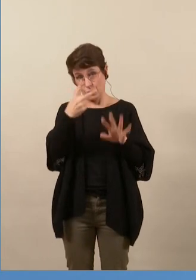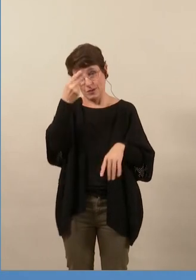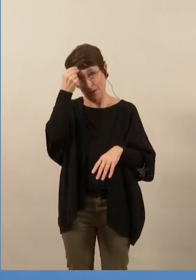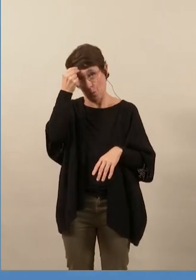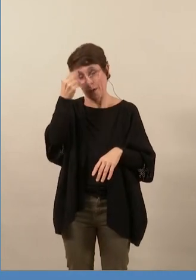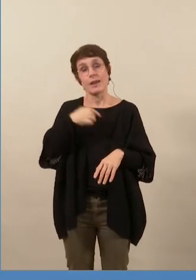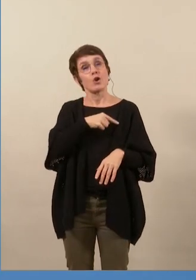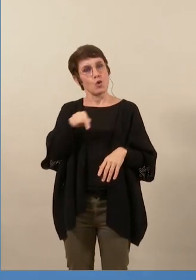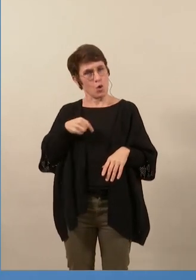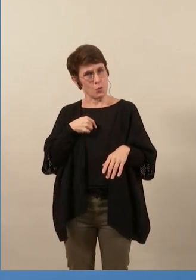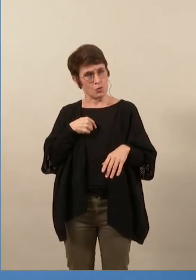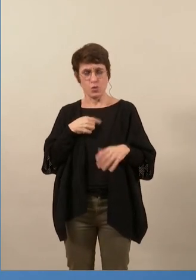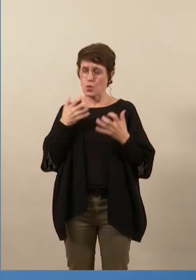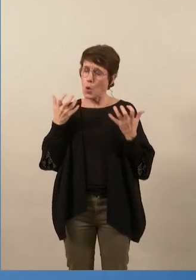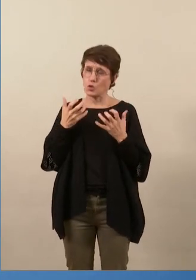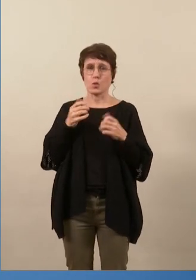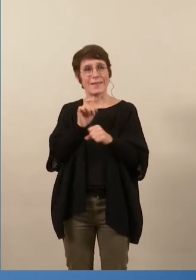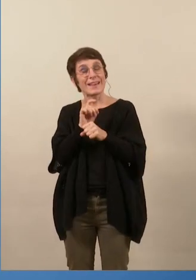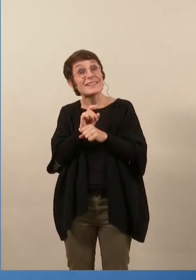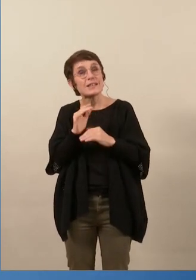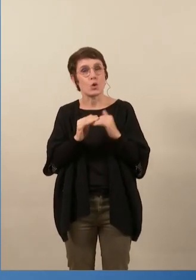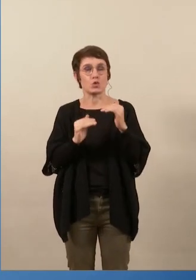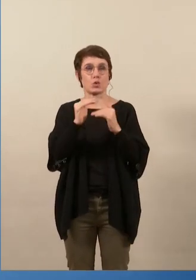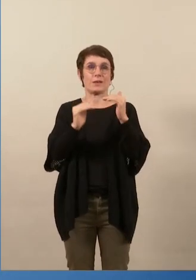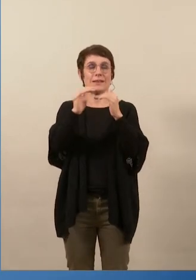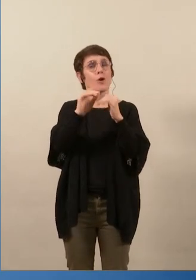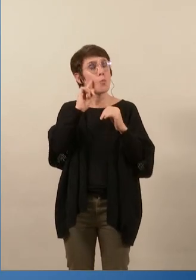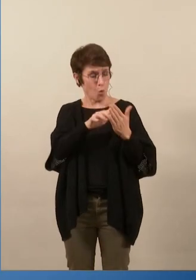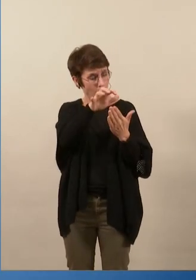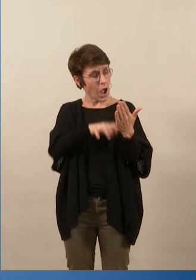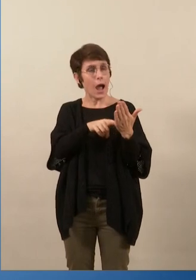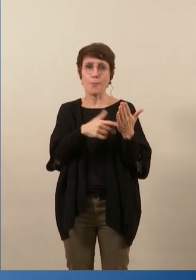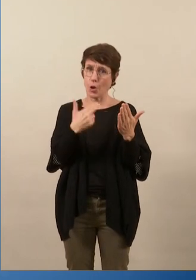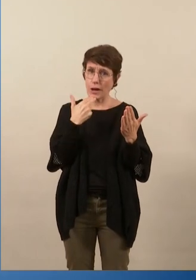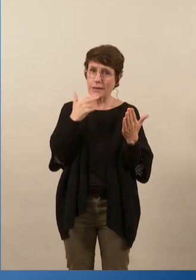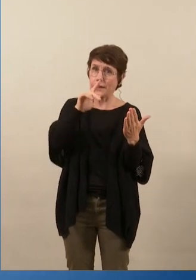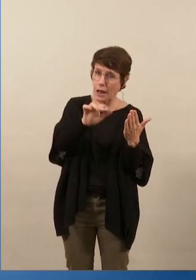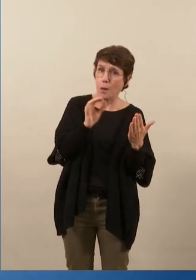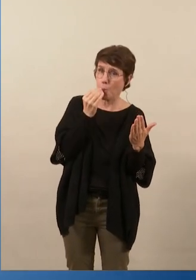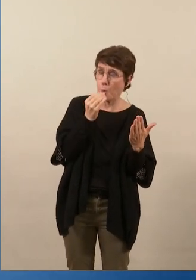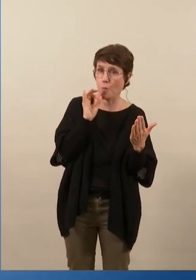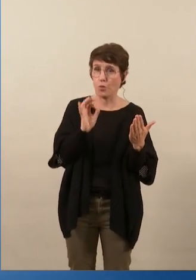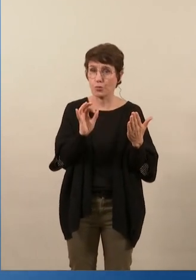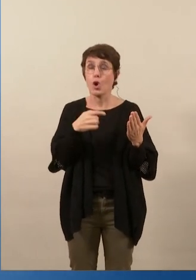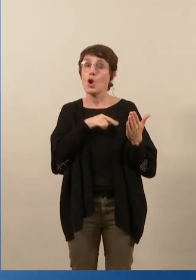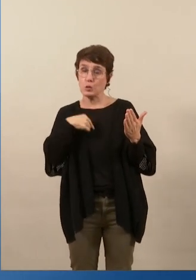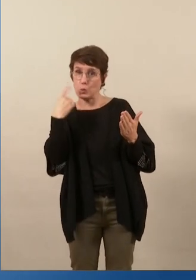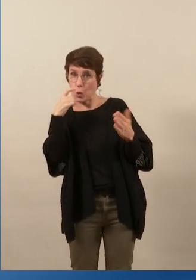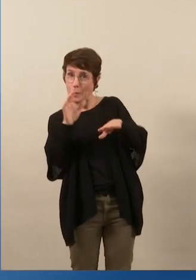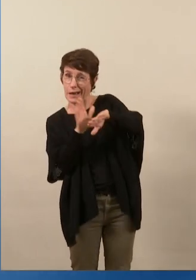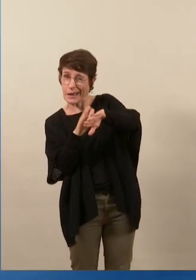apporter des critiques constructives à un travail que nous jugeons de qualité malgré les remarques que nous avons pu vous